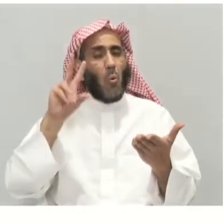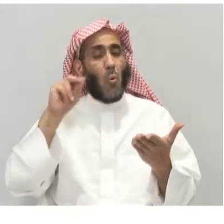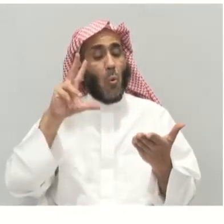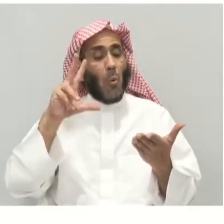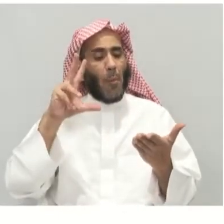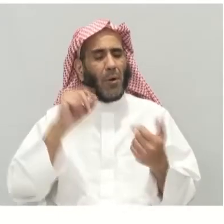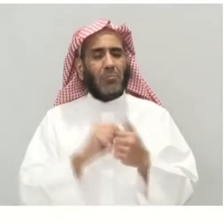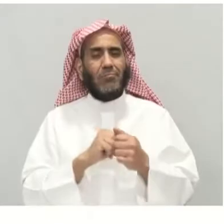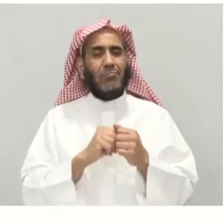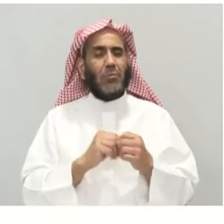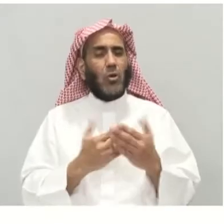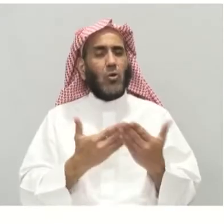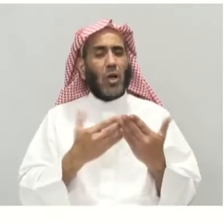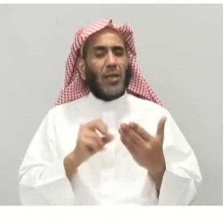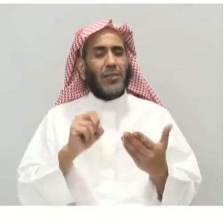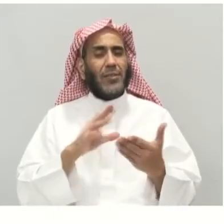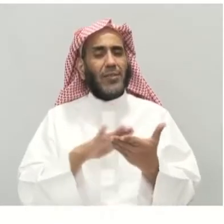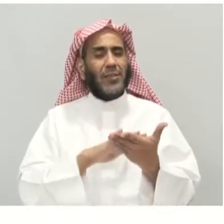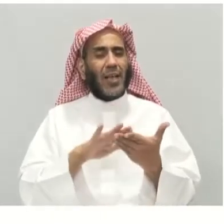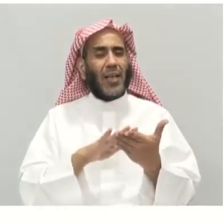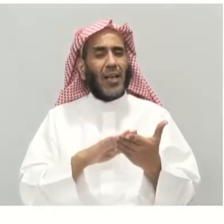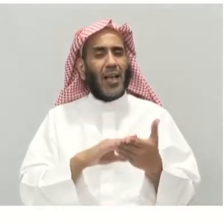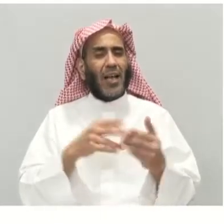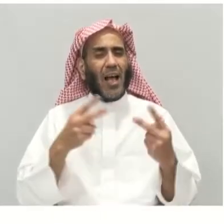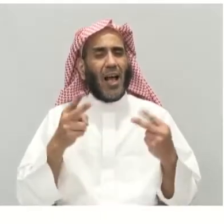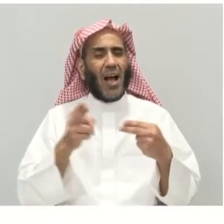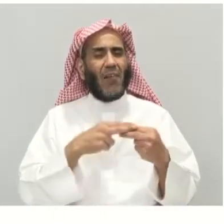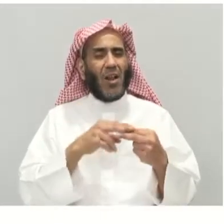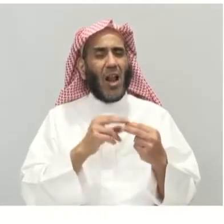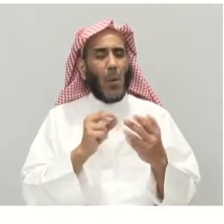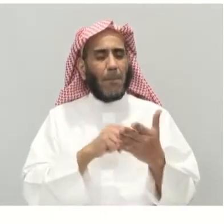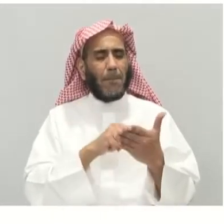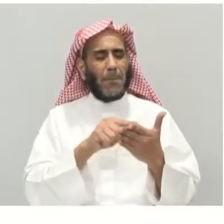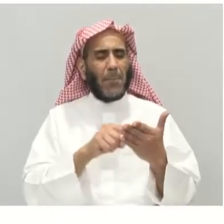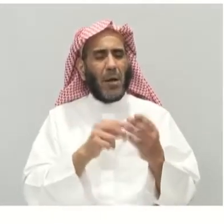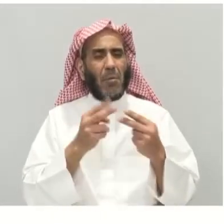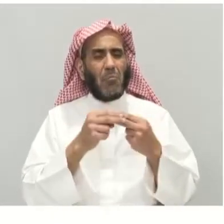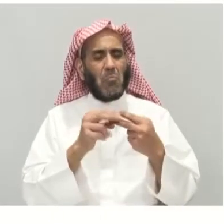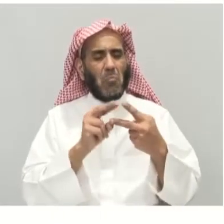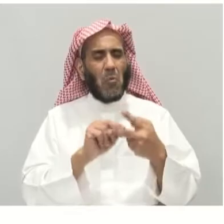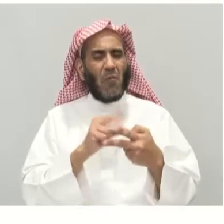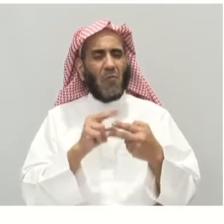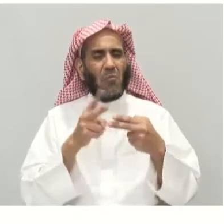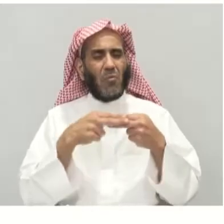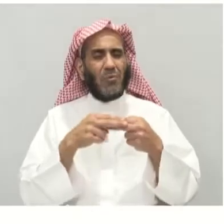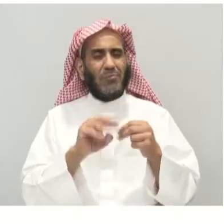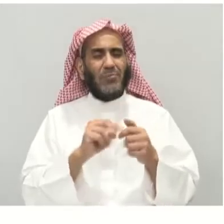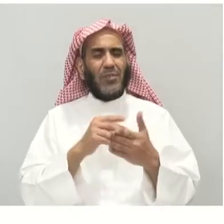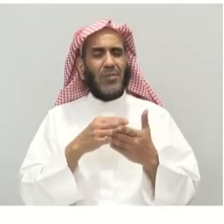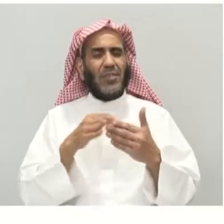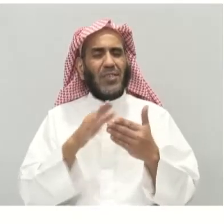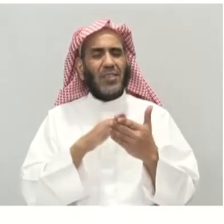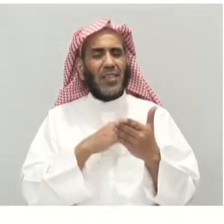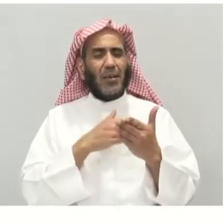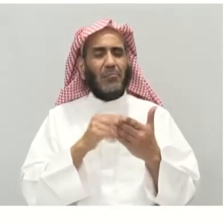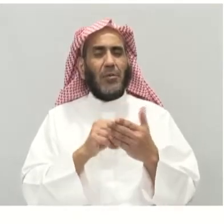همم يساعد الصقر على سد المسامات المسامات الصرح طريقه الصقل مثل